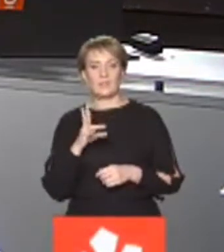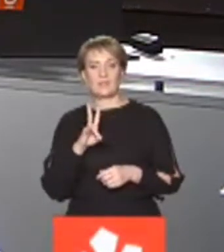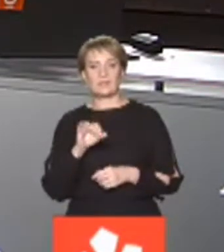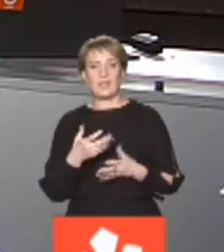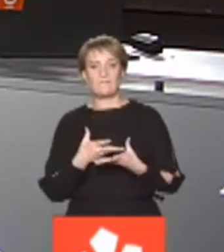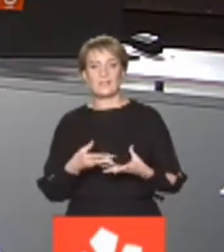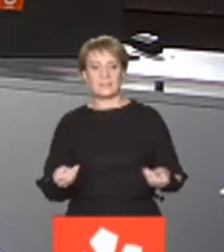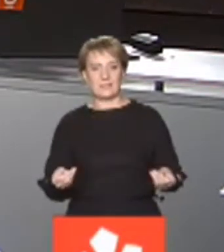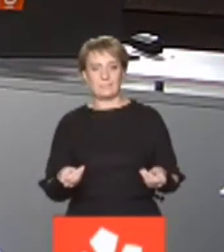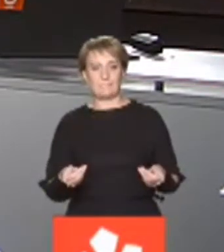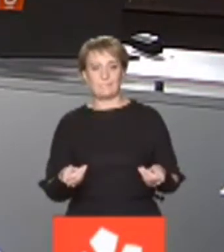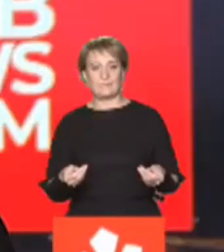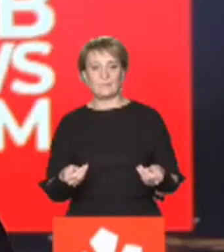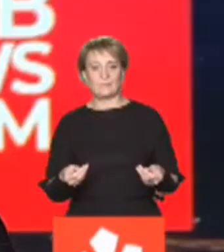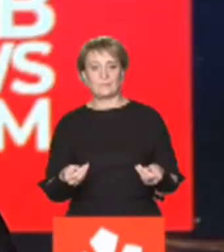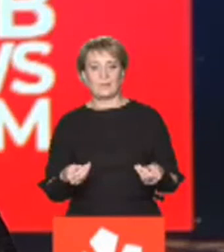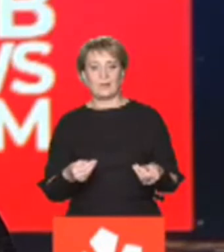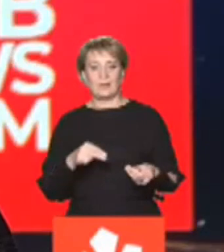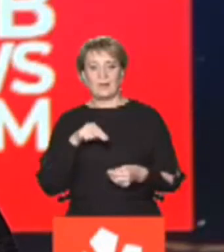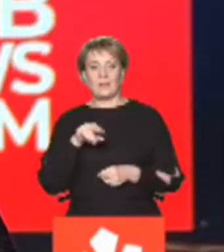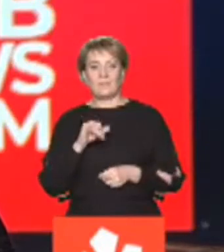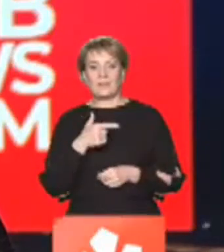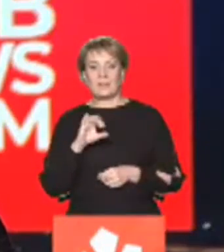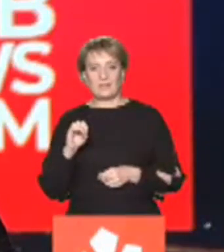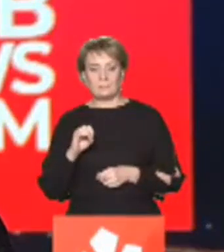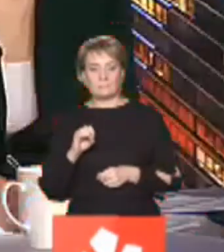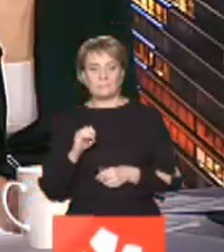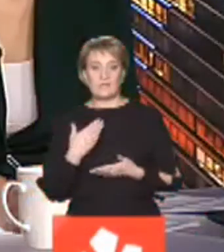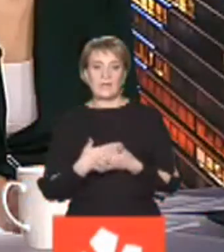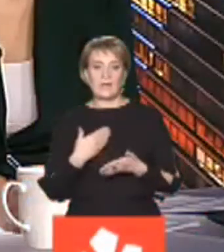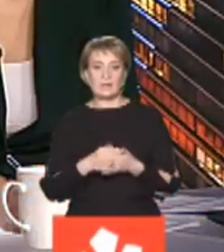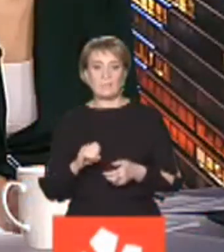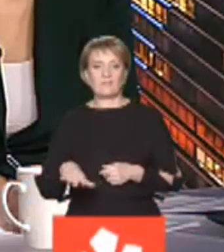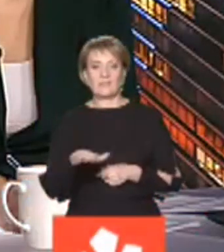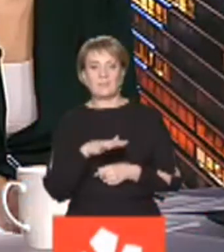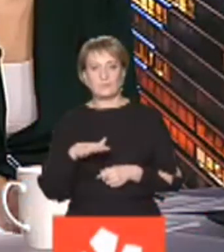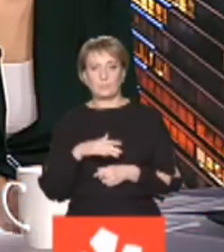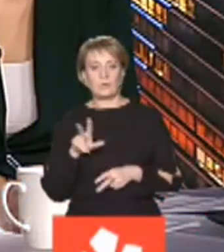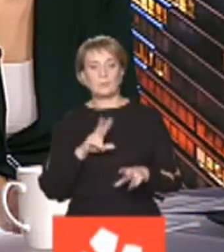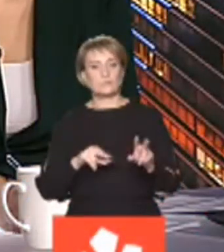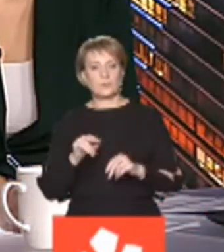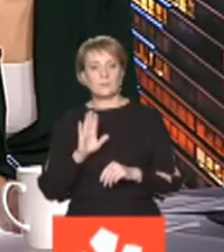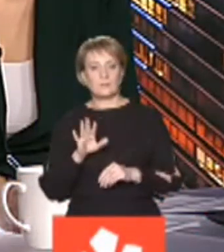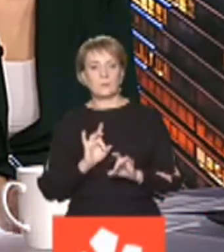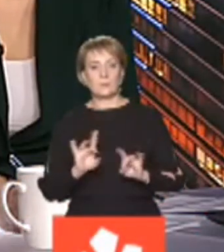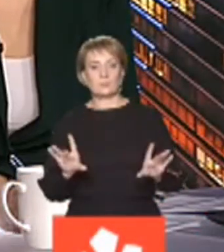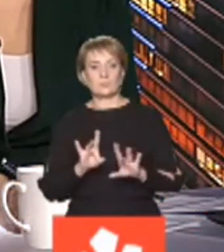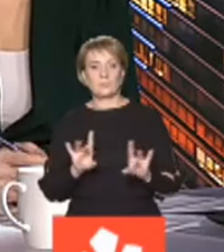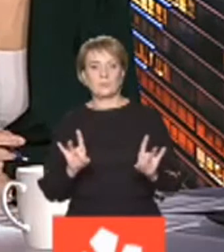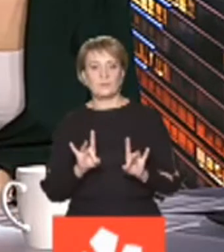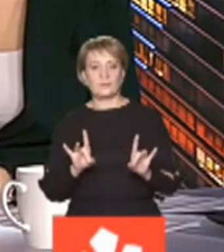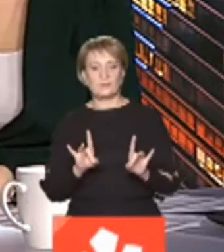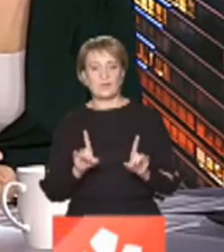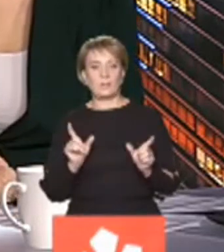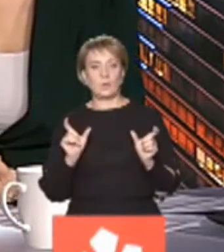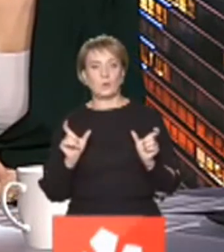навесні у не Лізі Чемпіонів, то хоча б у Лізі Європи. Так, будемо дуже сподіватися. Ром, а от ми сьогодні якраз розповідали про жорсткий локдаун